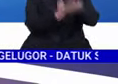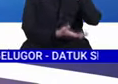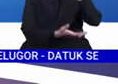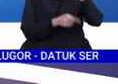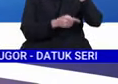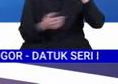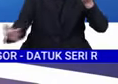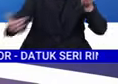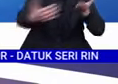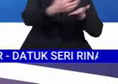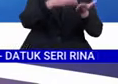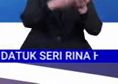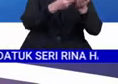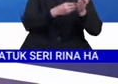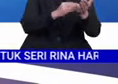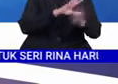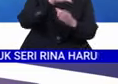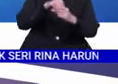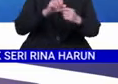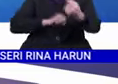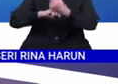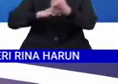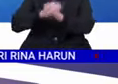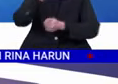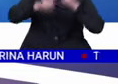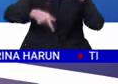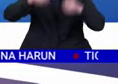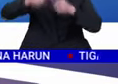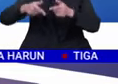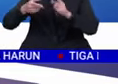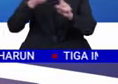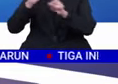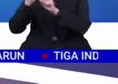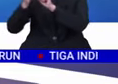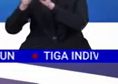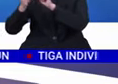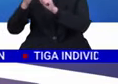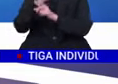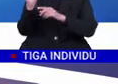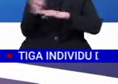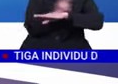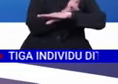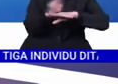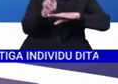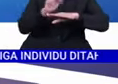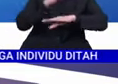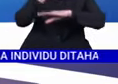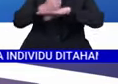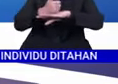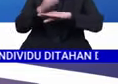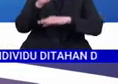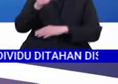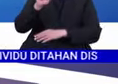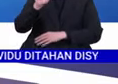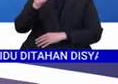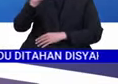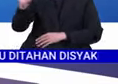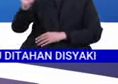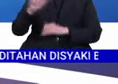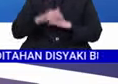telah terkumpul setakat ini melibatkan sumbangan daripada pelbagai badan kebajikan koperasi dan pertumbuhan devildark berkenaan